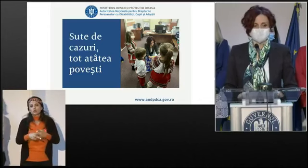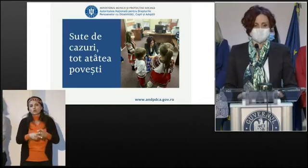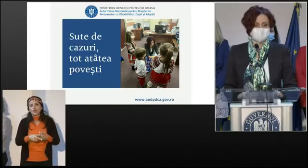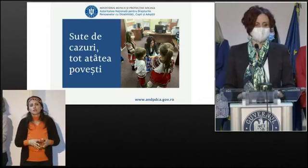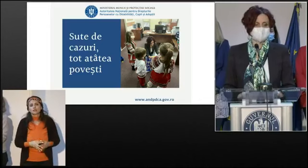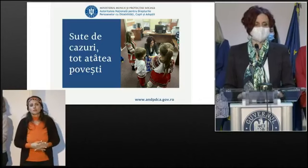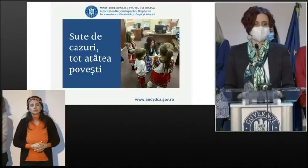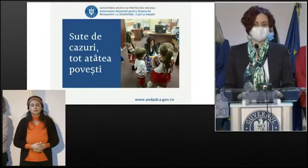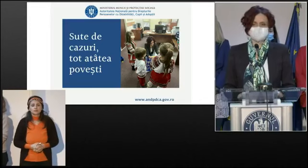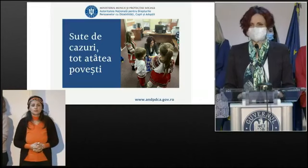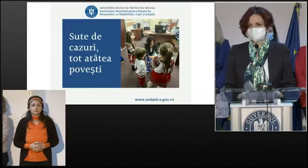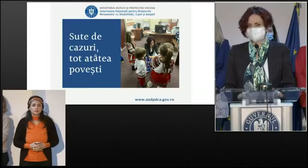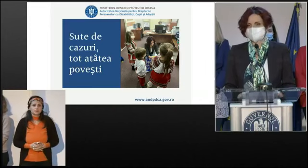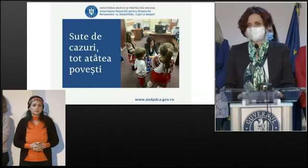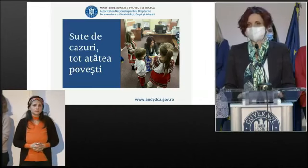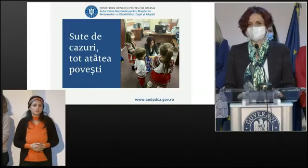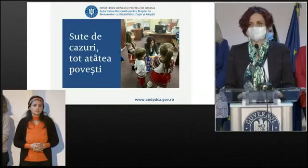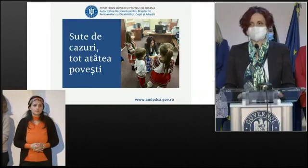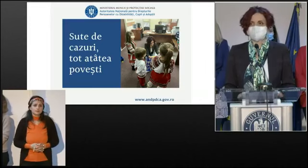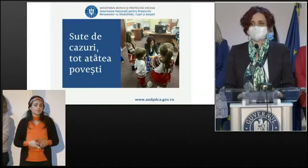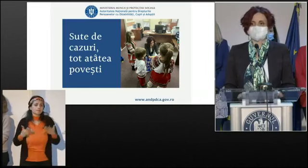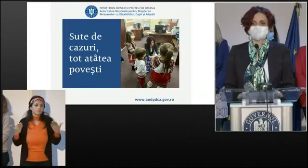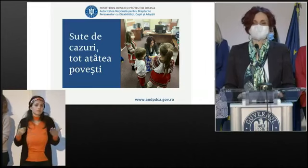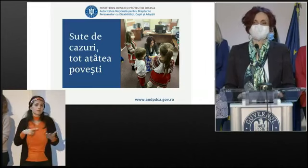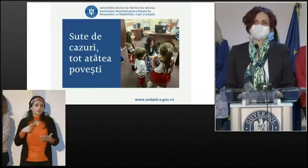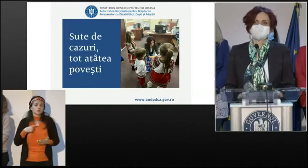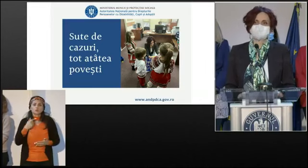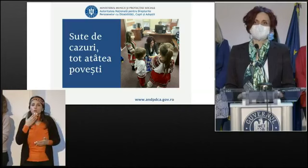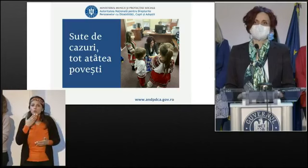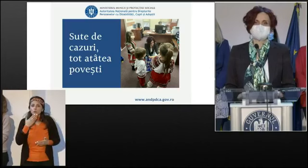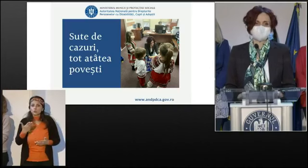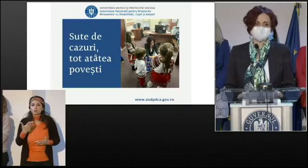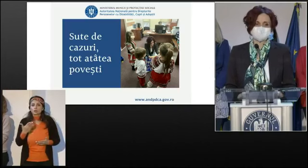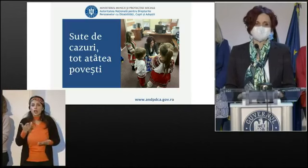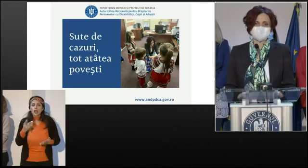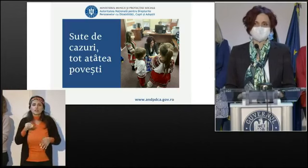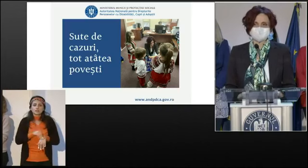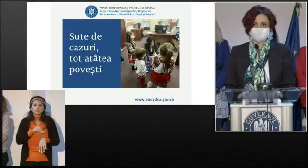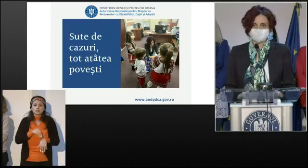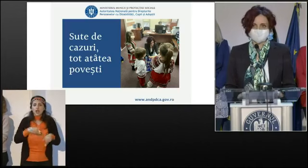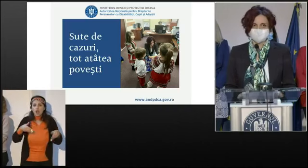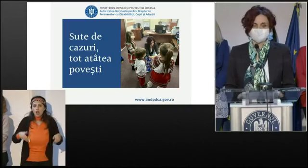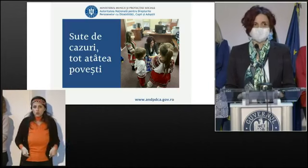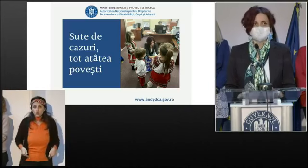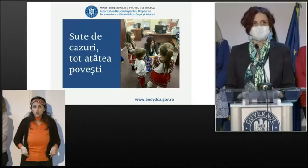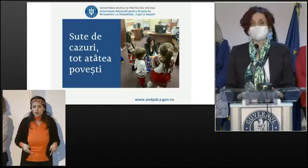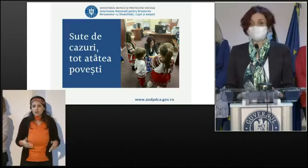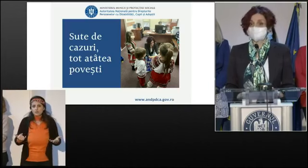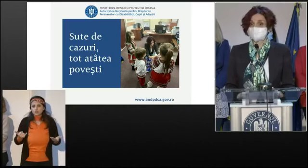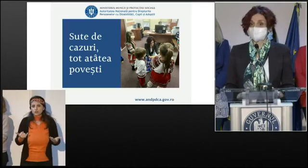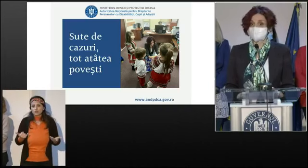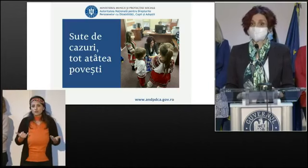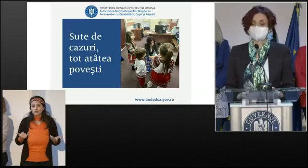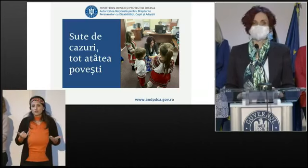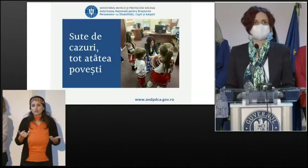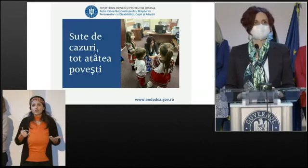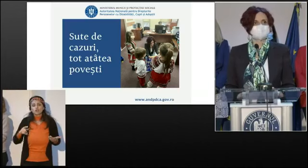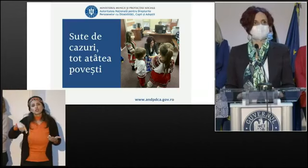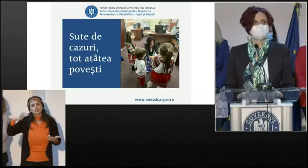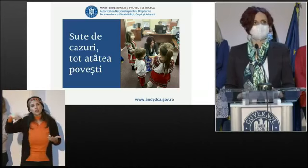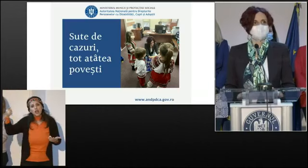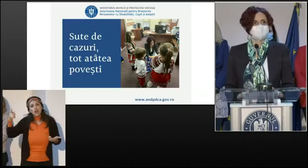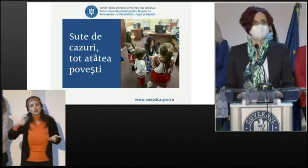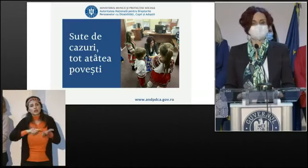o acestea sunt multe zile pe care le poti simti in prezent si in timp real celelalte aspecte